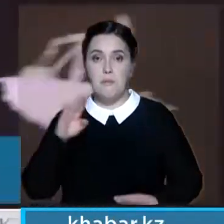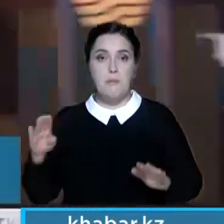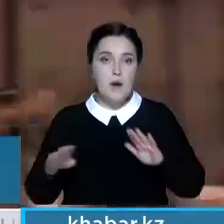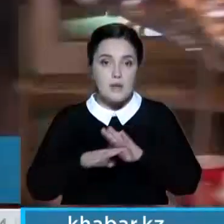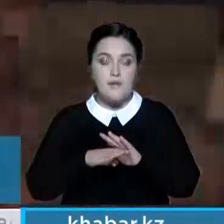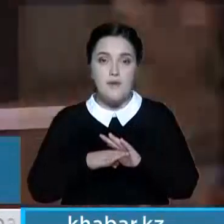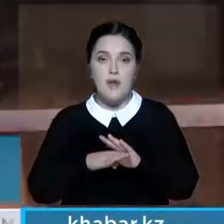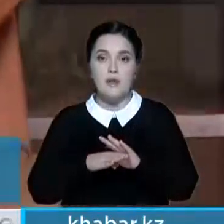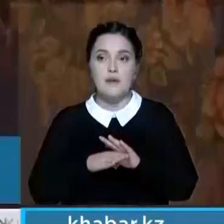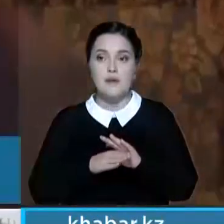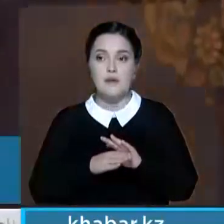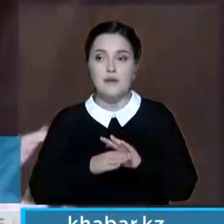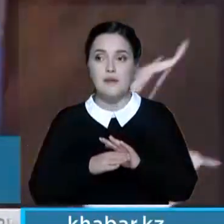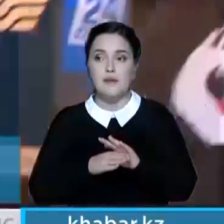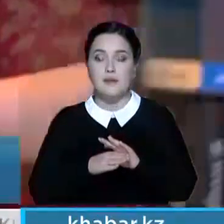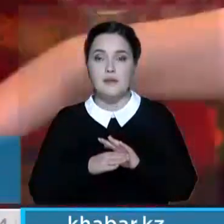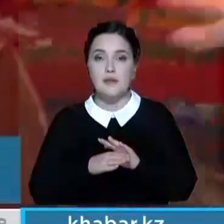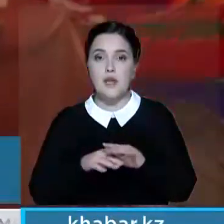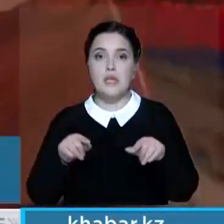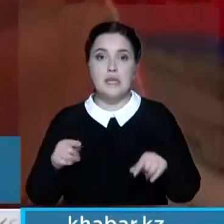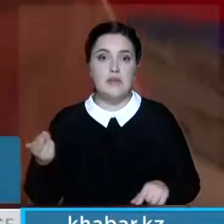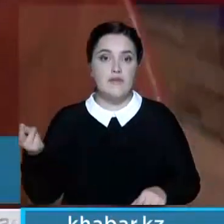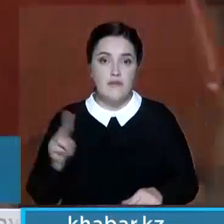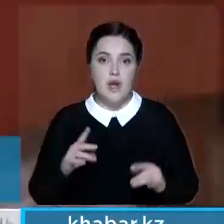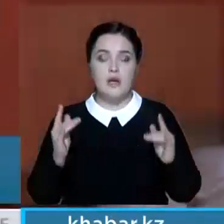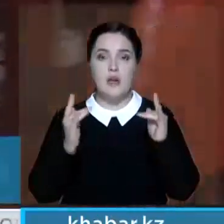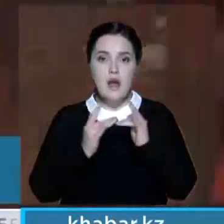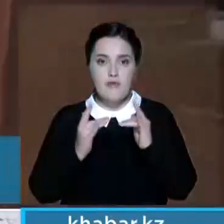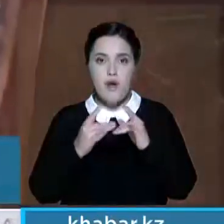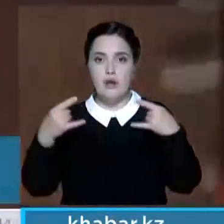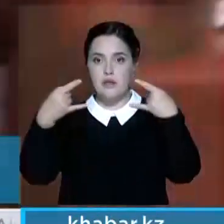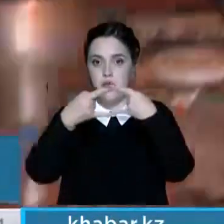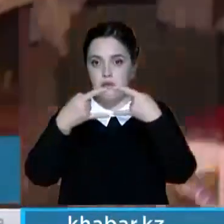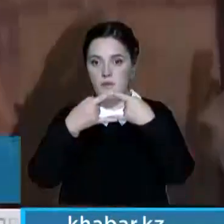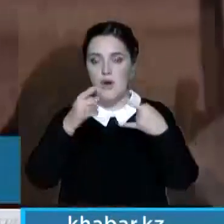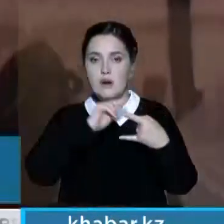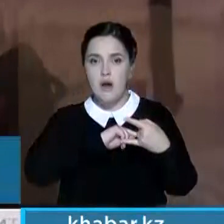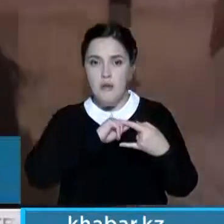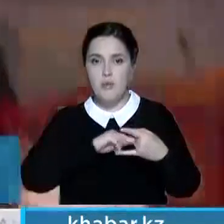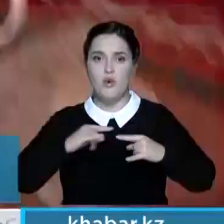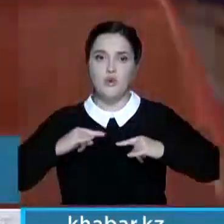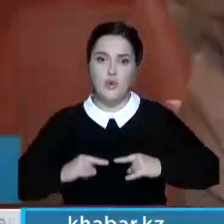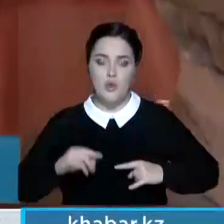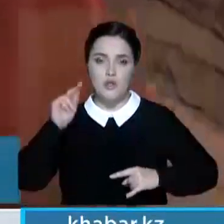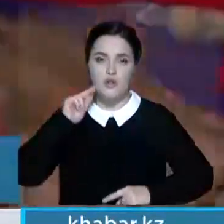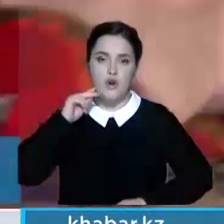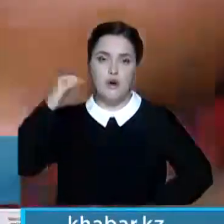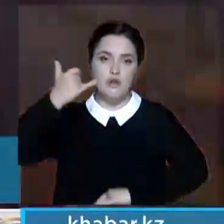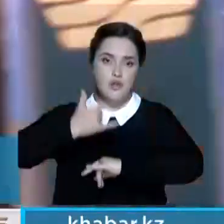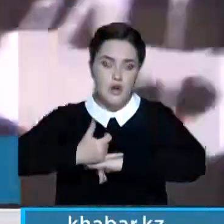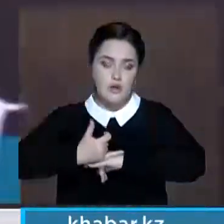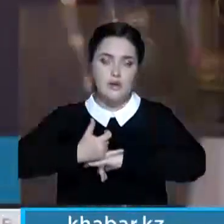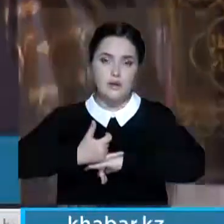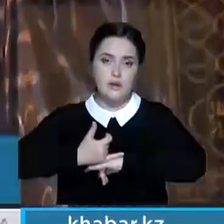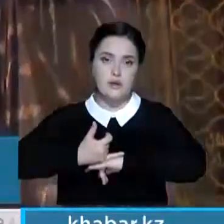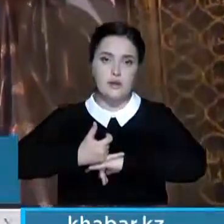это подвал. И здесь две кровати, телевизор работает, столик, чайник, электричество, то есть то,